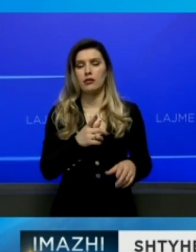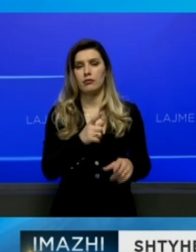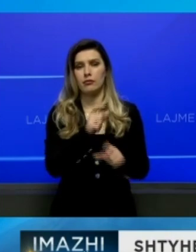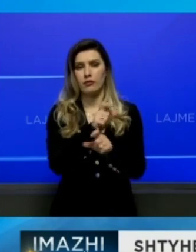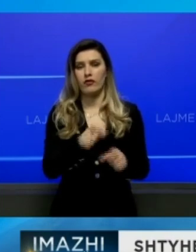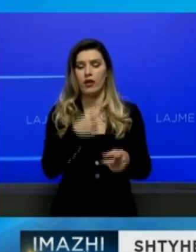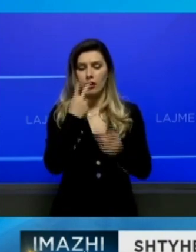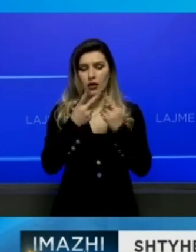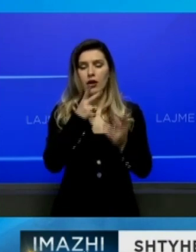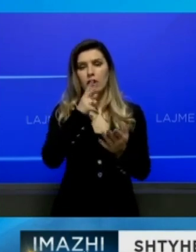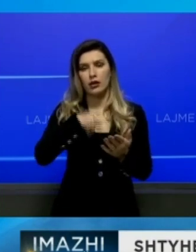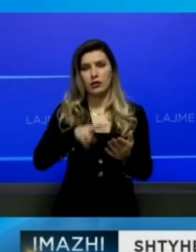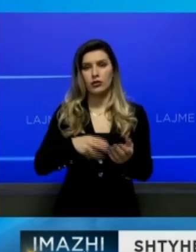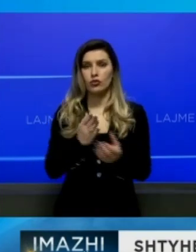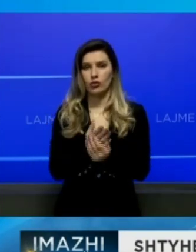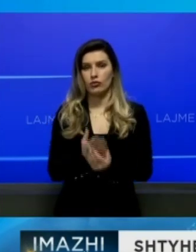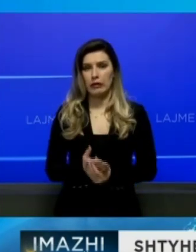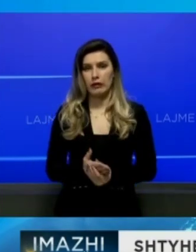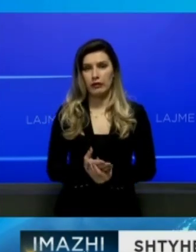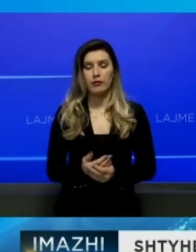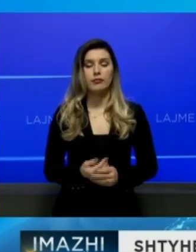akuzuarit për ta lexuar akt akuzën.